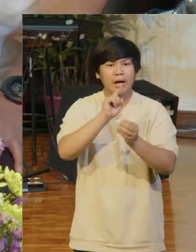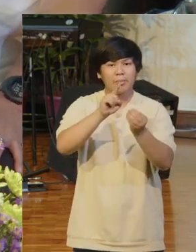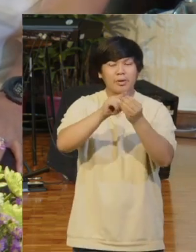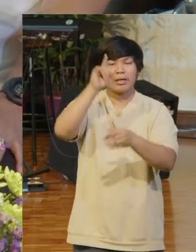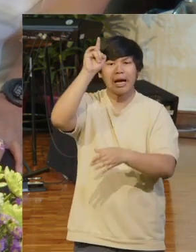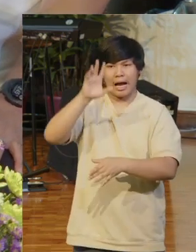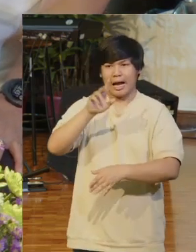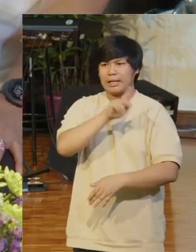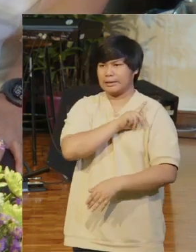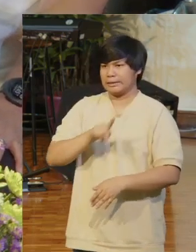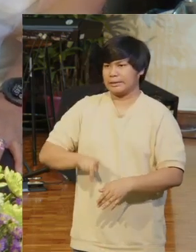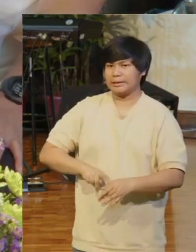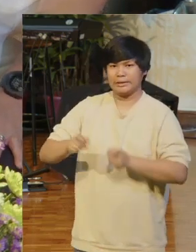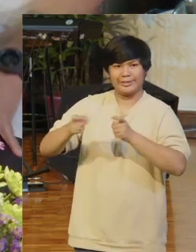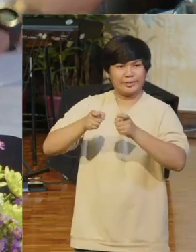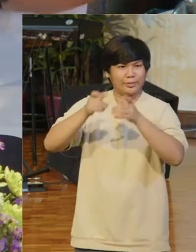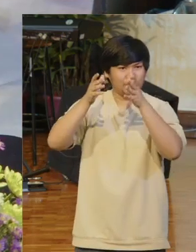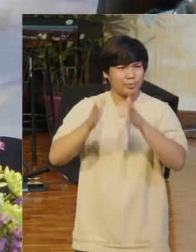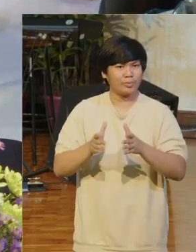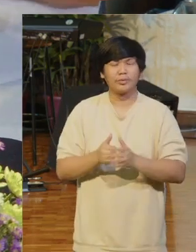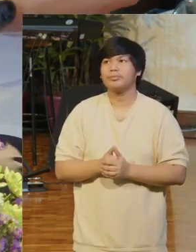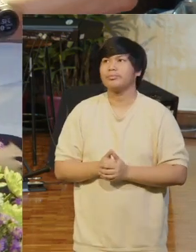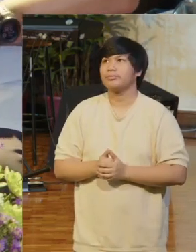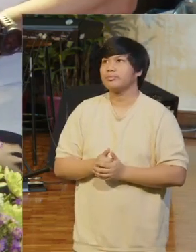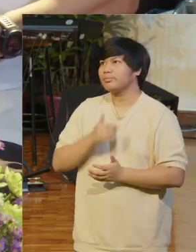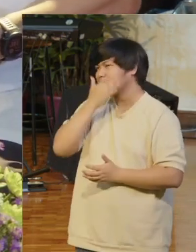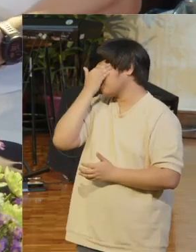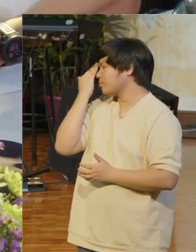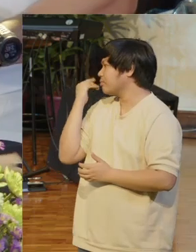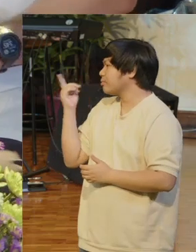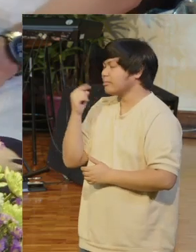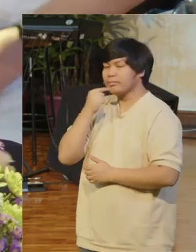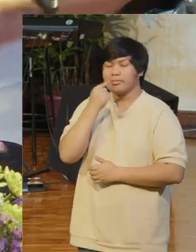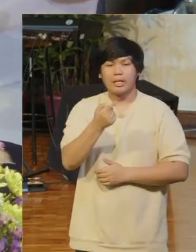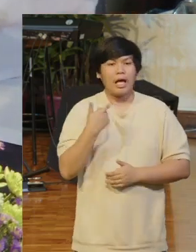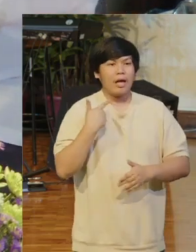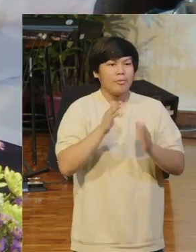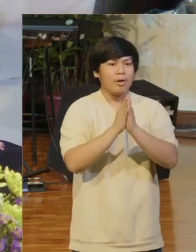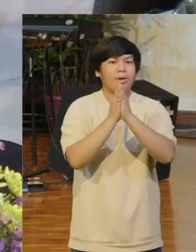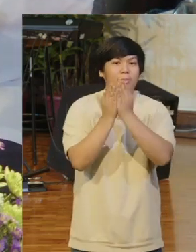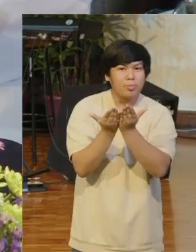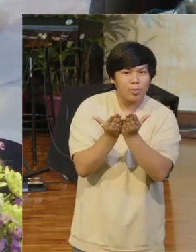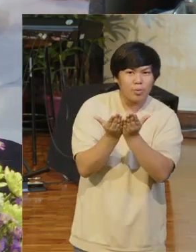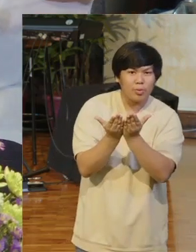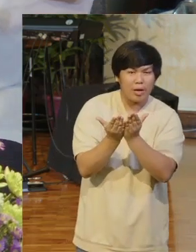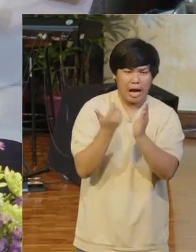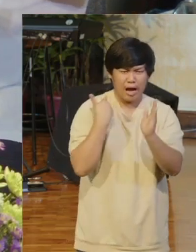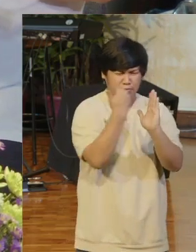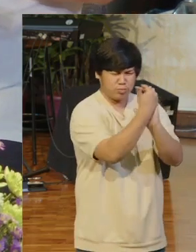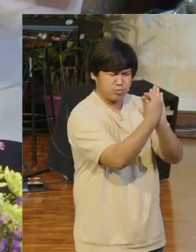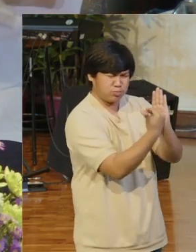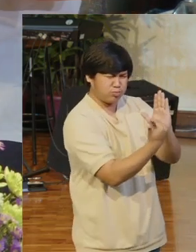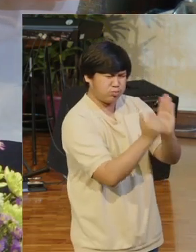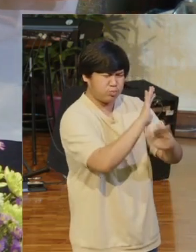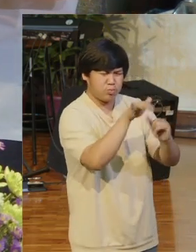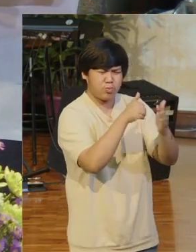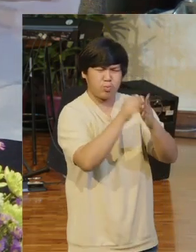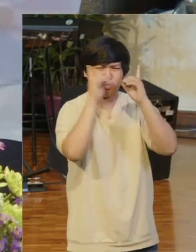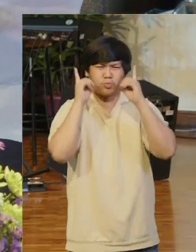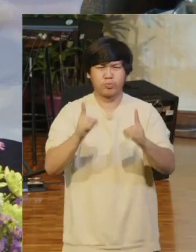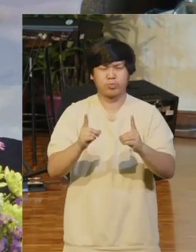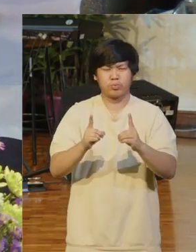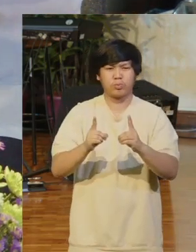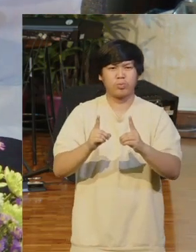May babasahin po ako sa inyo mula sa Westminster Confession. Ito po ang parang artikulo ng lahat ng mga doktrina ng